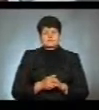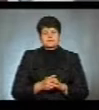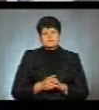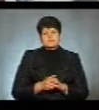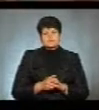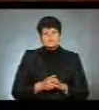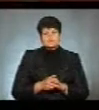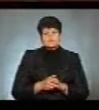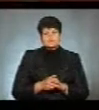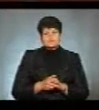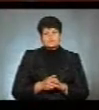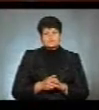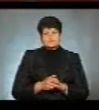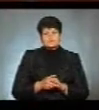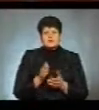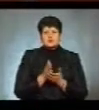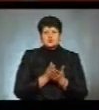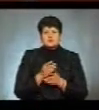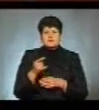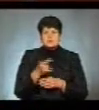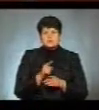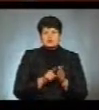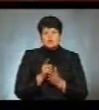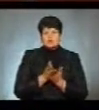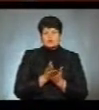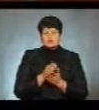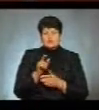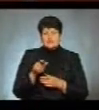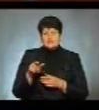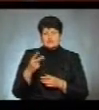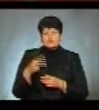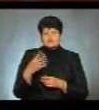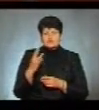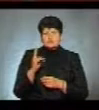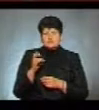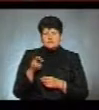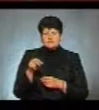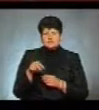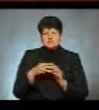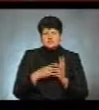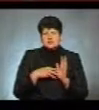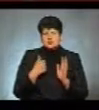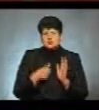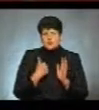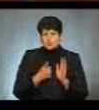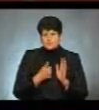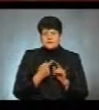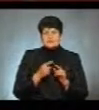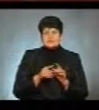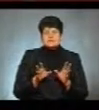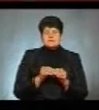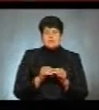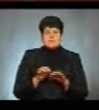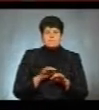новини. Служба таксі почала обслуговувати клієнтів 24 квітня 2018 року. Це спільний